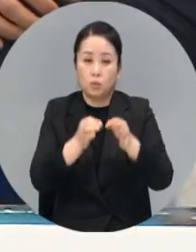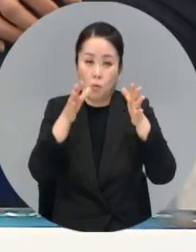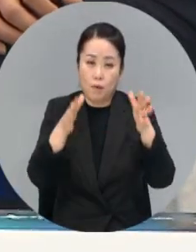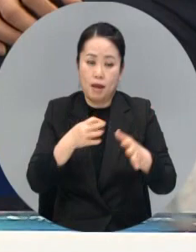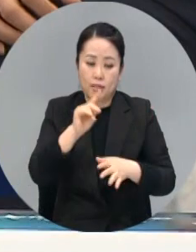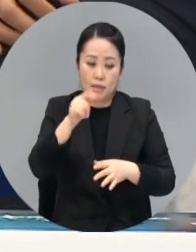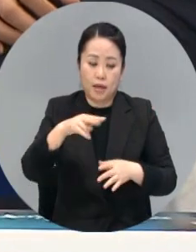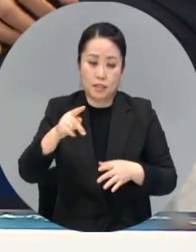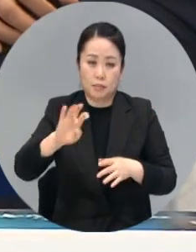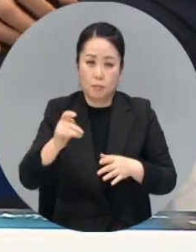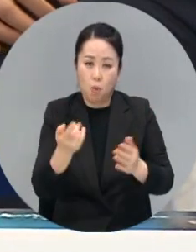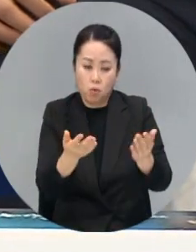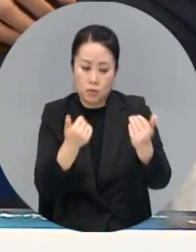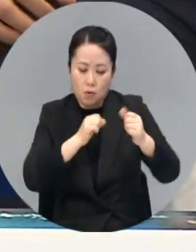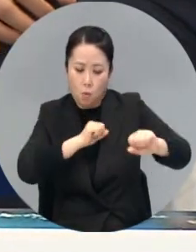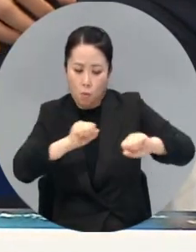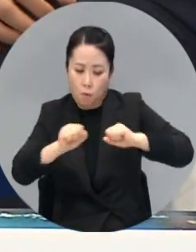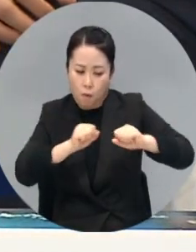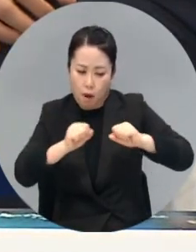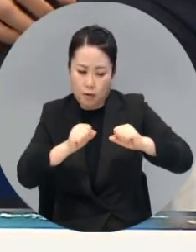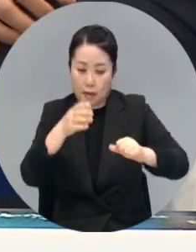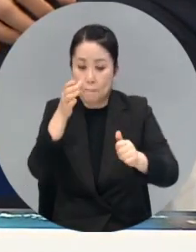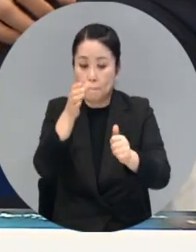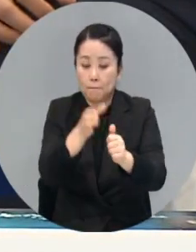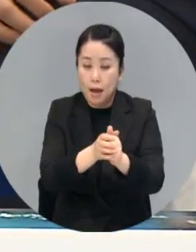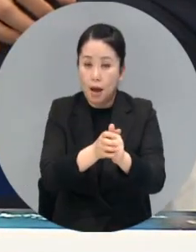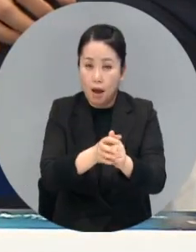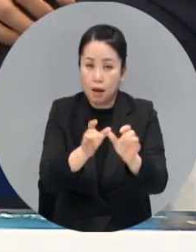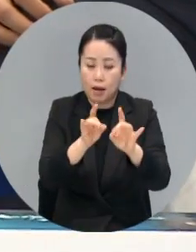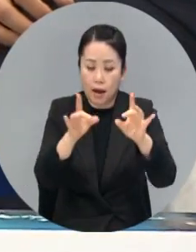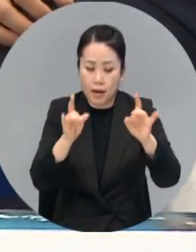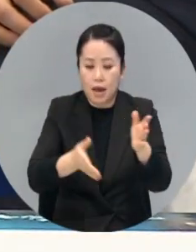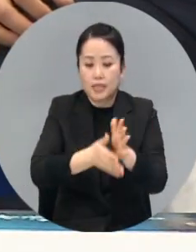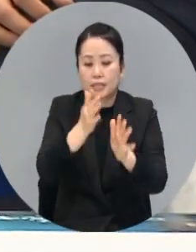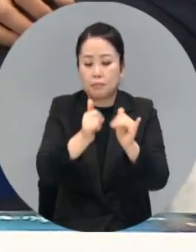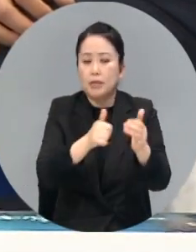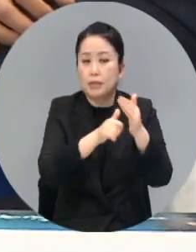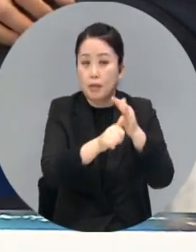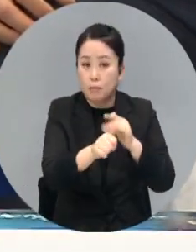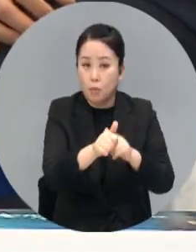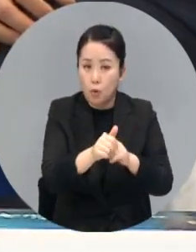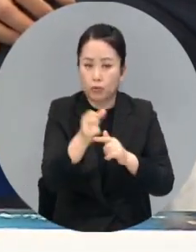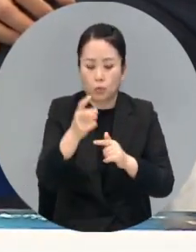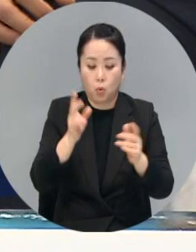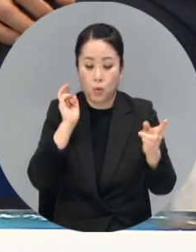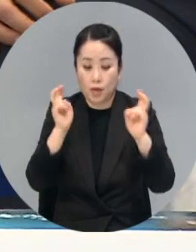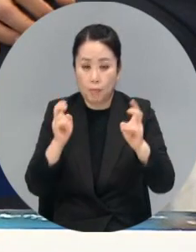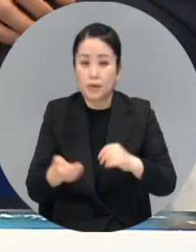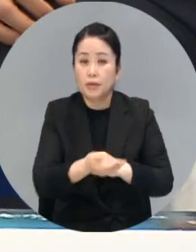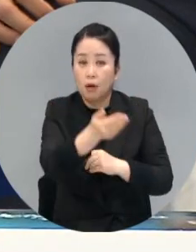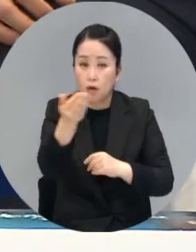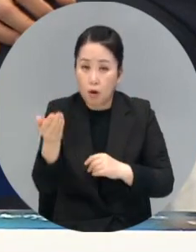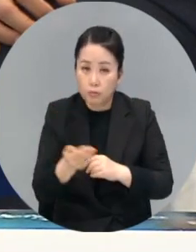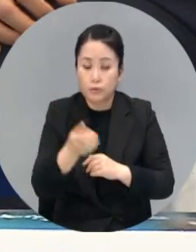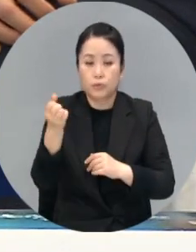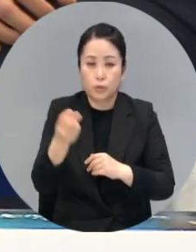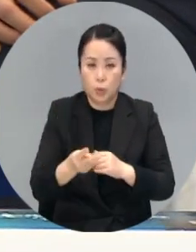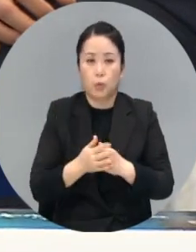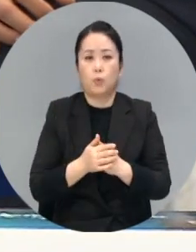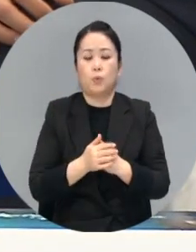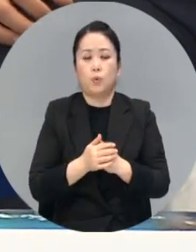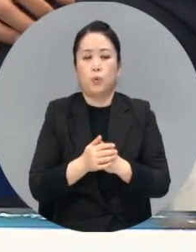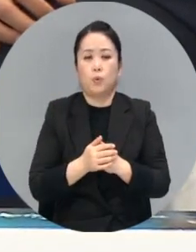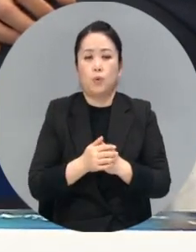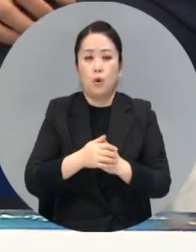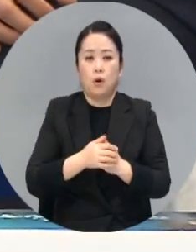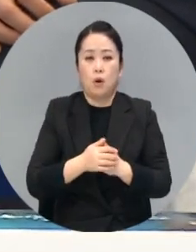엑스포 유치 활동을 이끌어주신 각계 시민 대표님, 또 기업인 여러분과 또